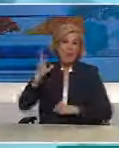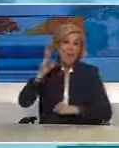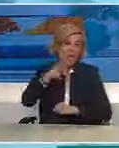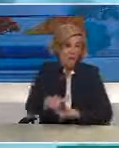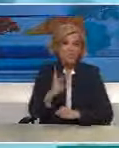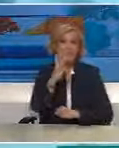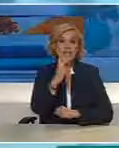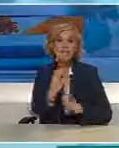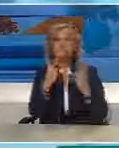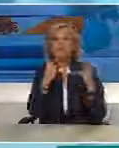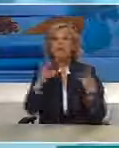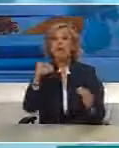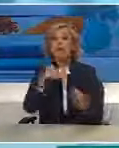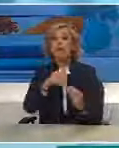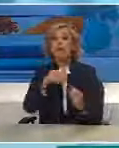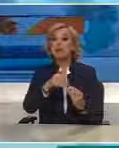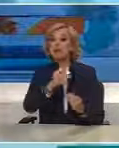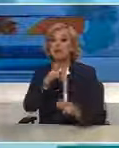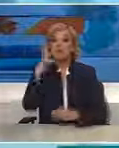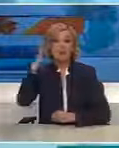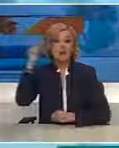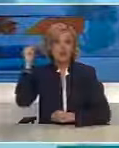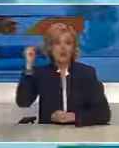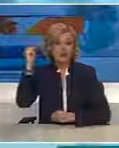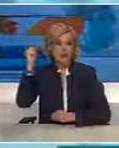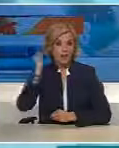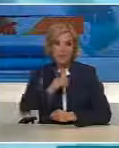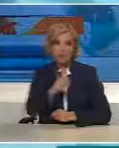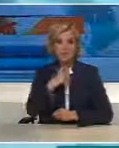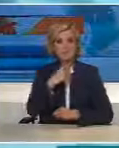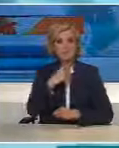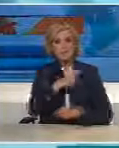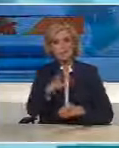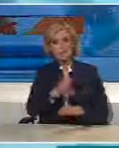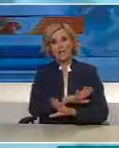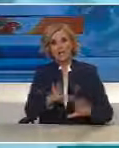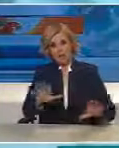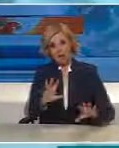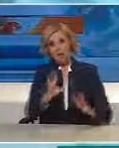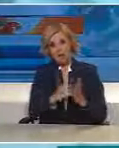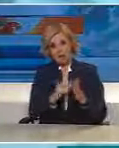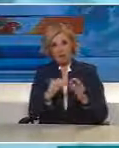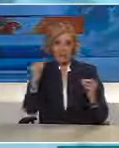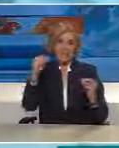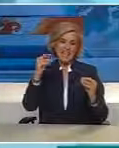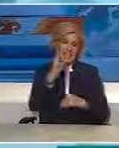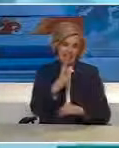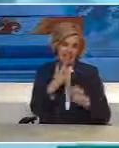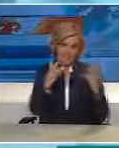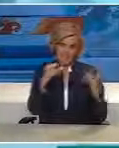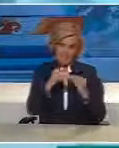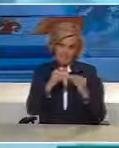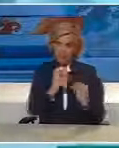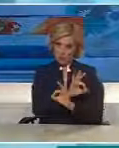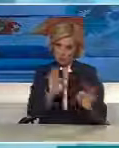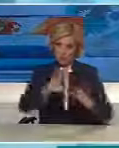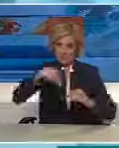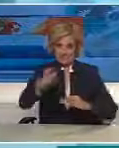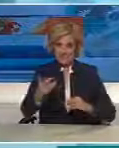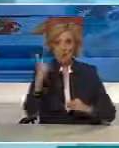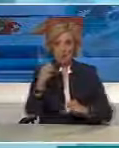Απριλίου. Αυτό σε καμιά περίπτωση δεν σημαίνει ότι λήγουν στις 28 Απριλίου και ότι από την επόμενη Τρίτη επιστρέφουμε στους γνώριμους